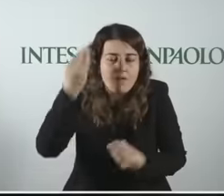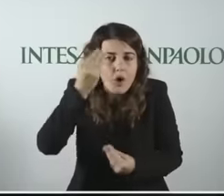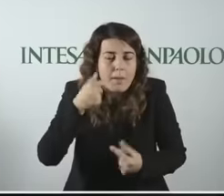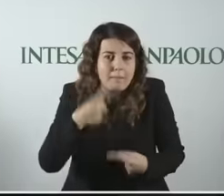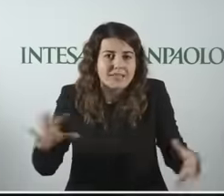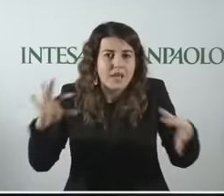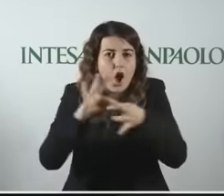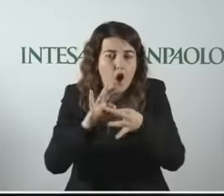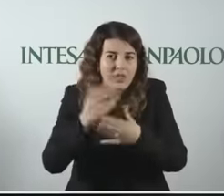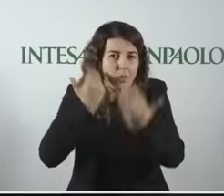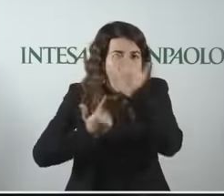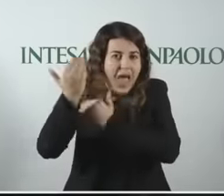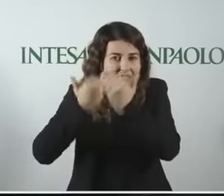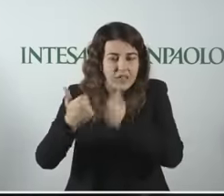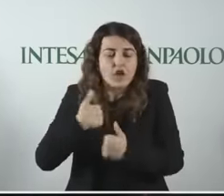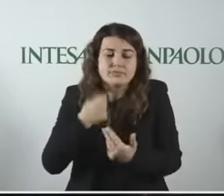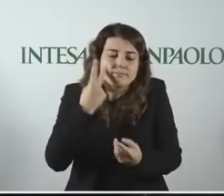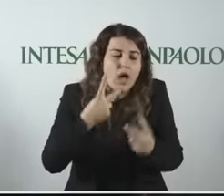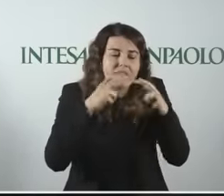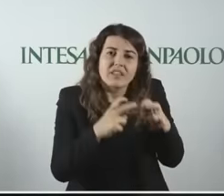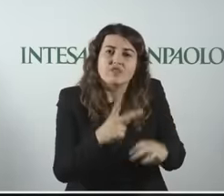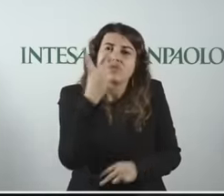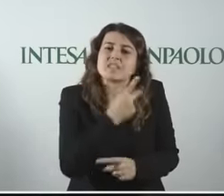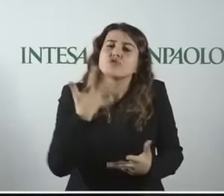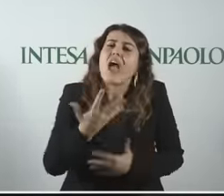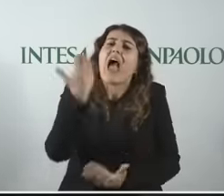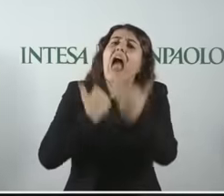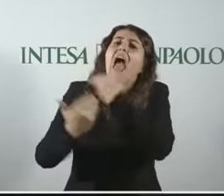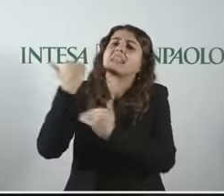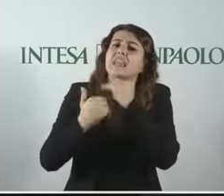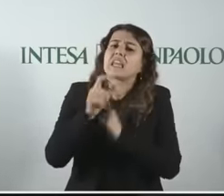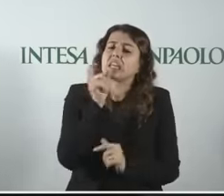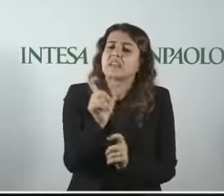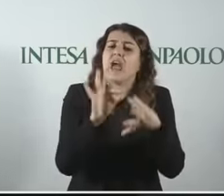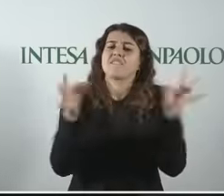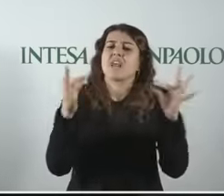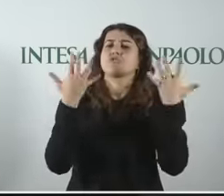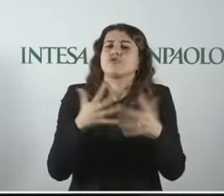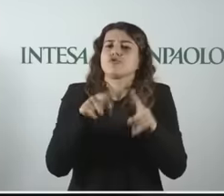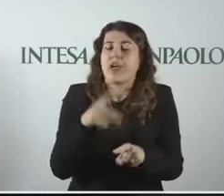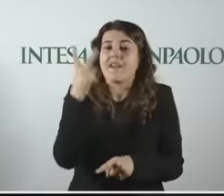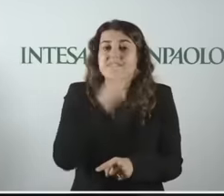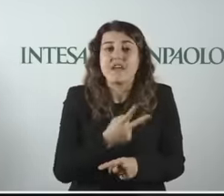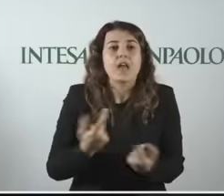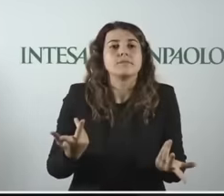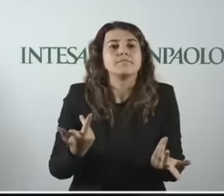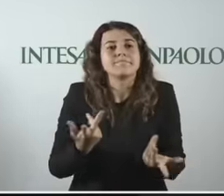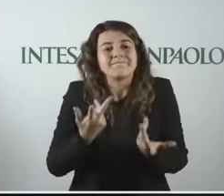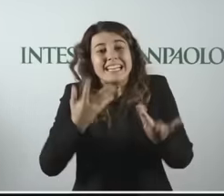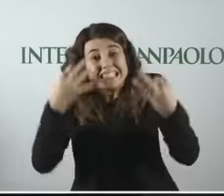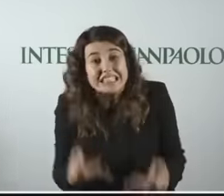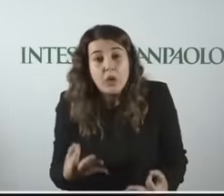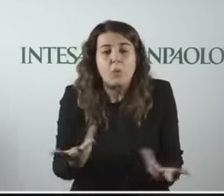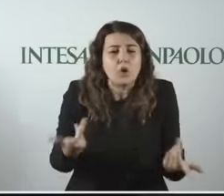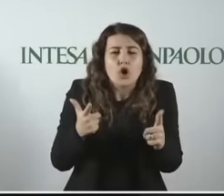discorso dell'antichità sono andato a vedere c'era già anche nell'antichità questa espressione a dire tutta la verità secondo me non c'era non viene